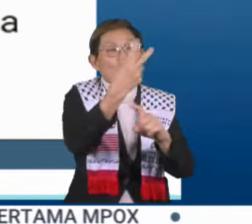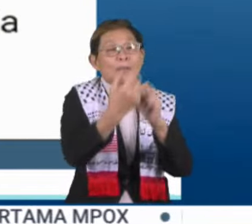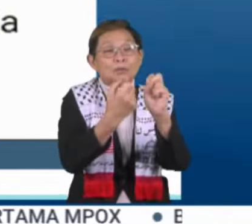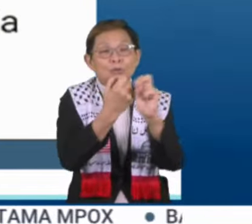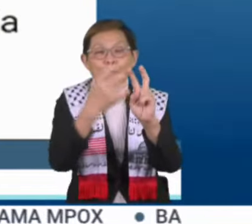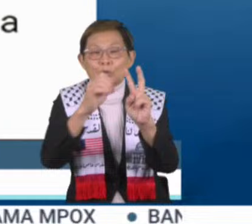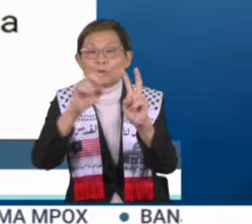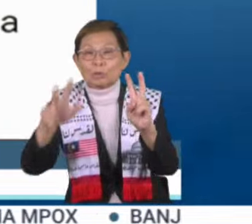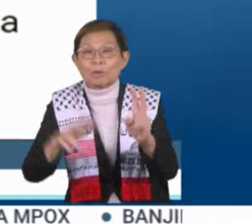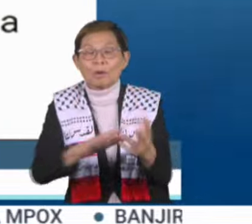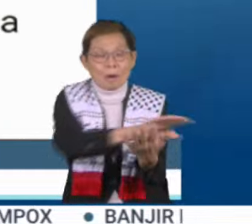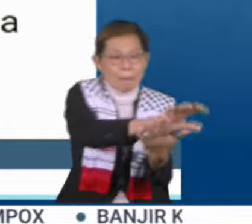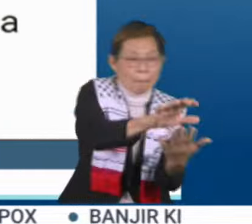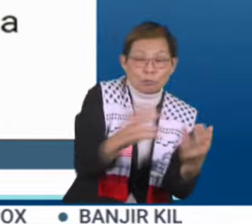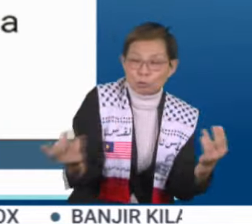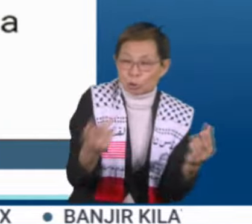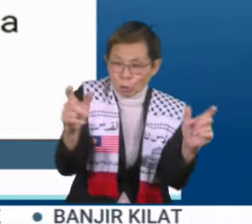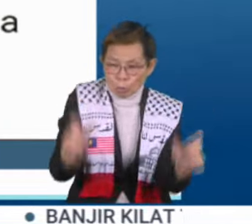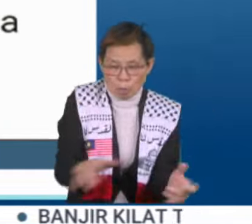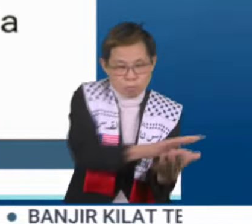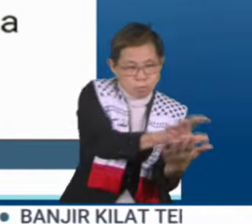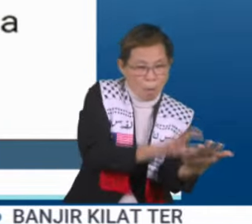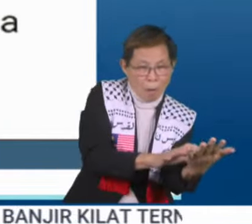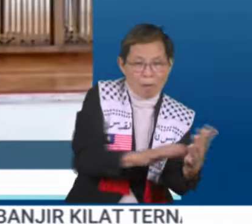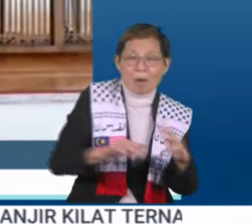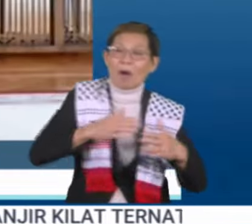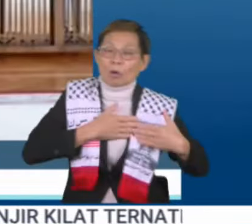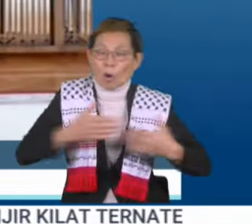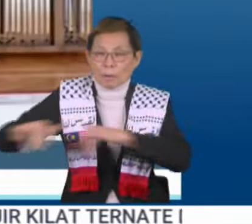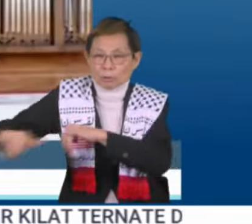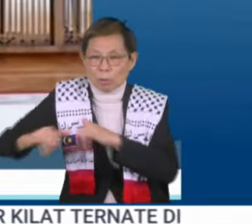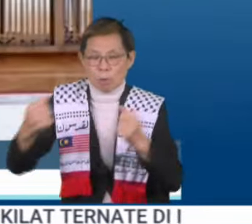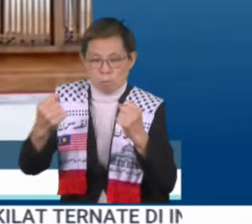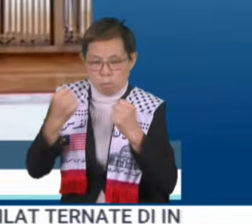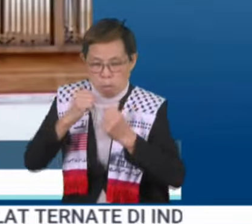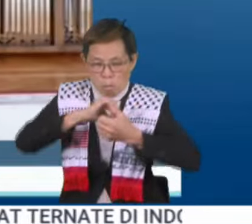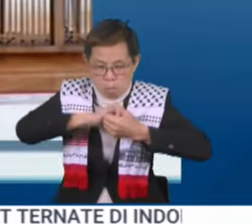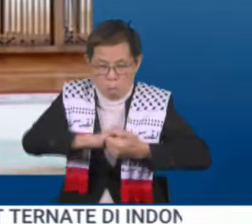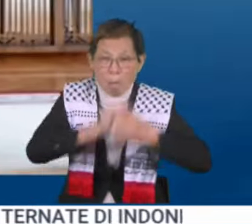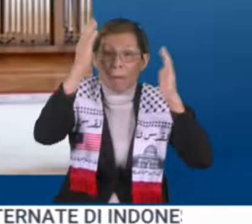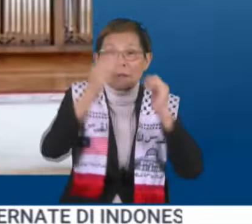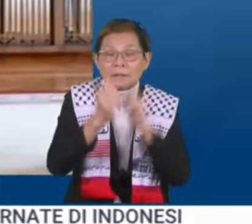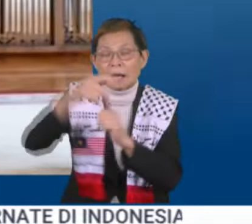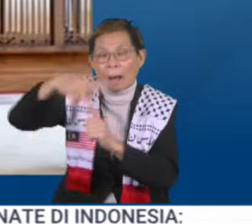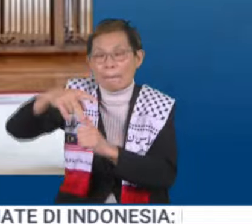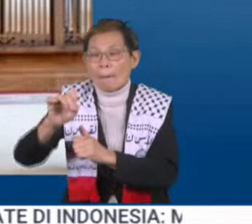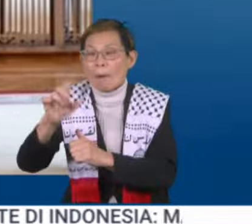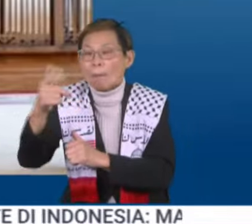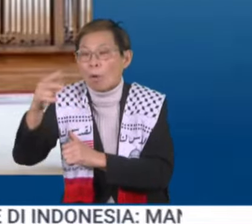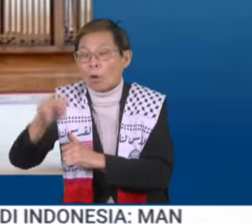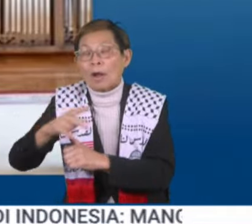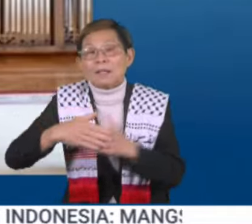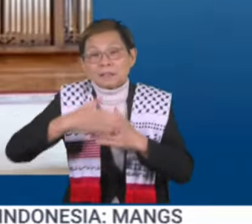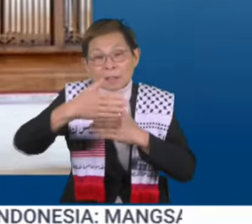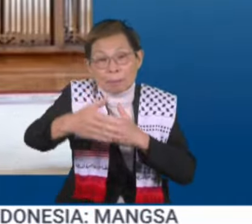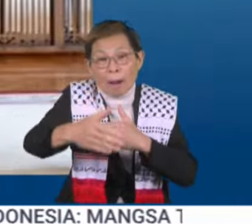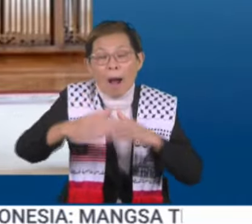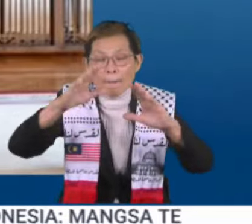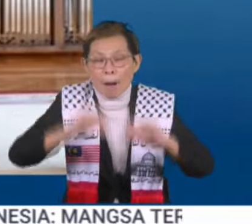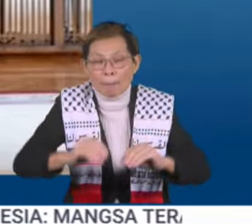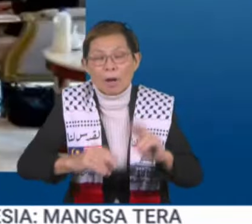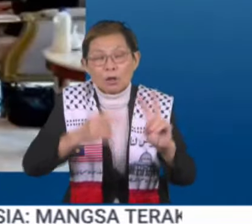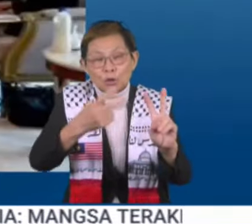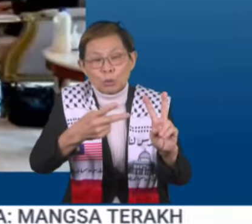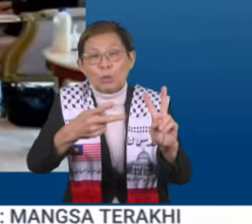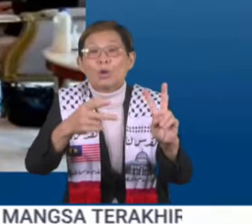Kedua pihak menggariskan komitmen bersama untuk terus mengukuhkan hubungan antara Malaysia dan Poland susulan mesyuarat konsultasi dua